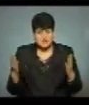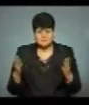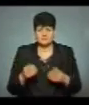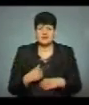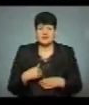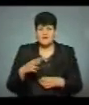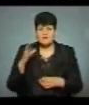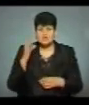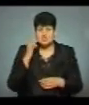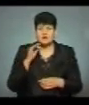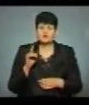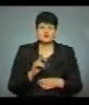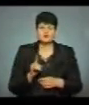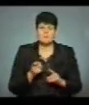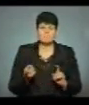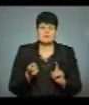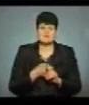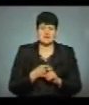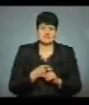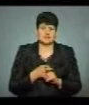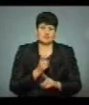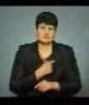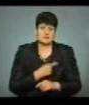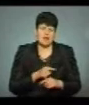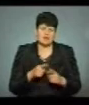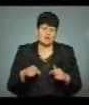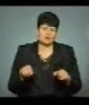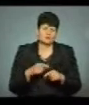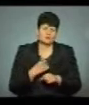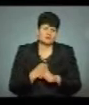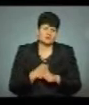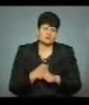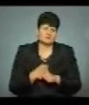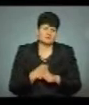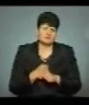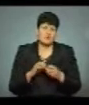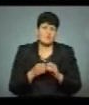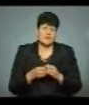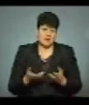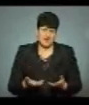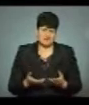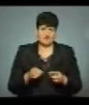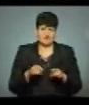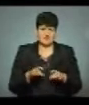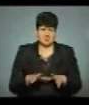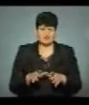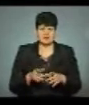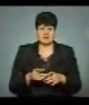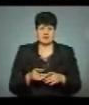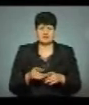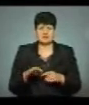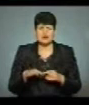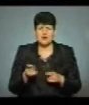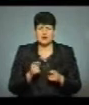Я вважаю, що прив'язка до госпітальних округів створила навіть проблеми деякі у вирішенні питання адмінтерустрою, тому